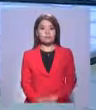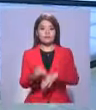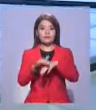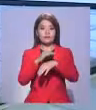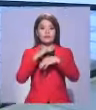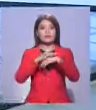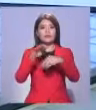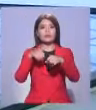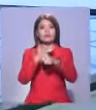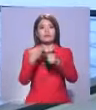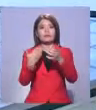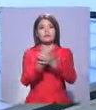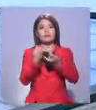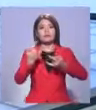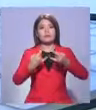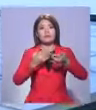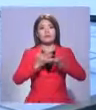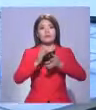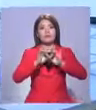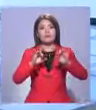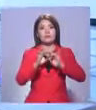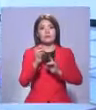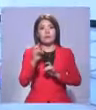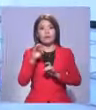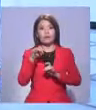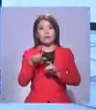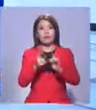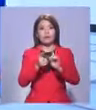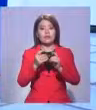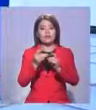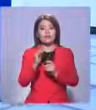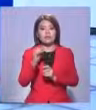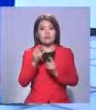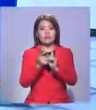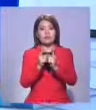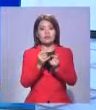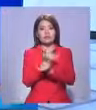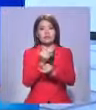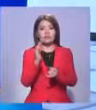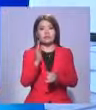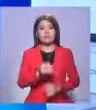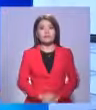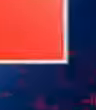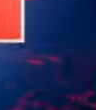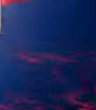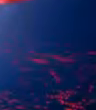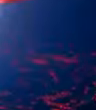Кешар көрермен, телефирде Астана Тайм, студияда мен Бекболат Сату, сурда аудармашы Жанат Құтбекқызы, бүгін көретіндеріміз.